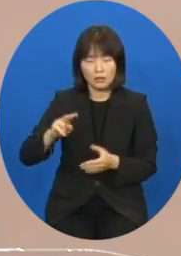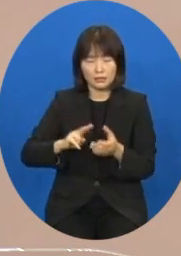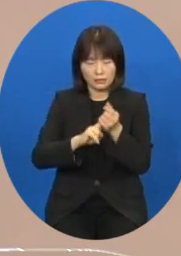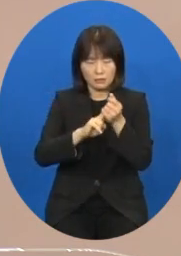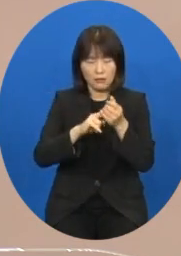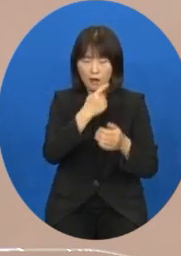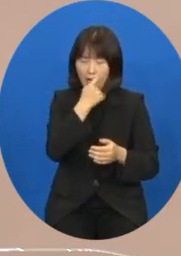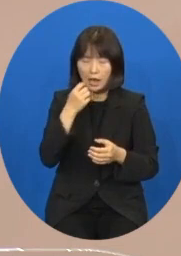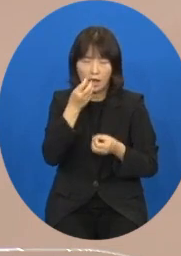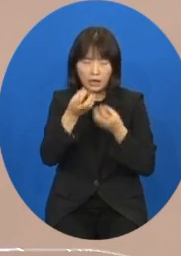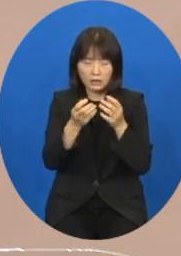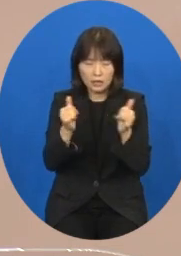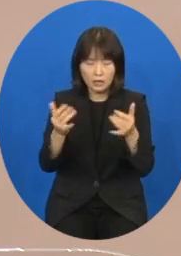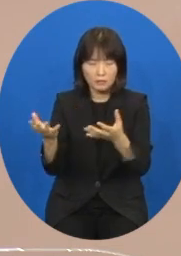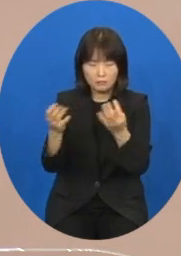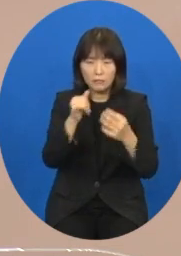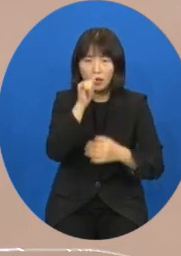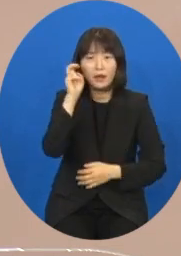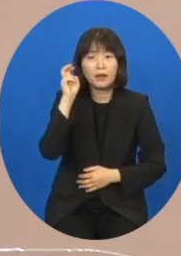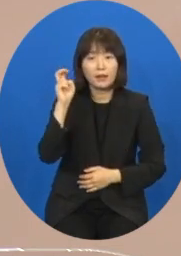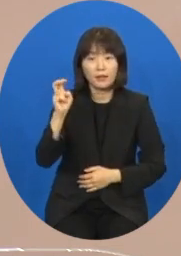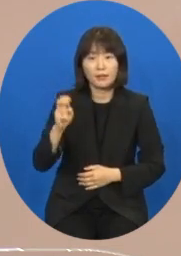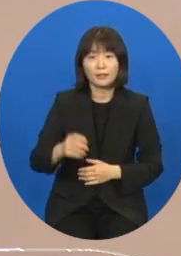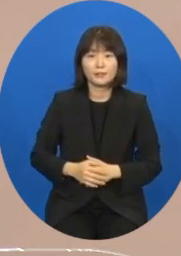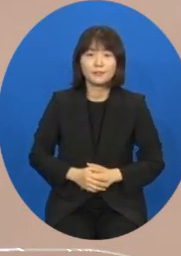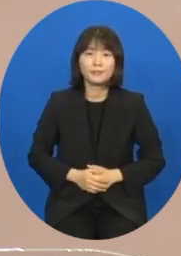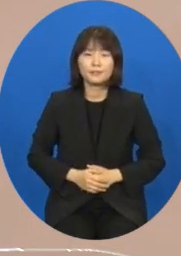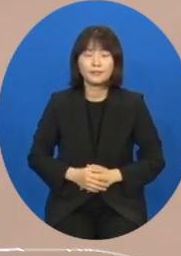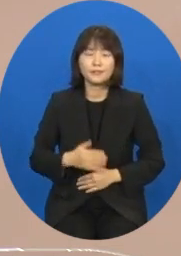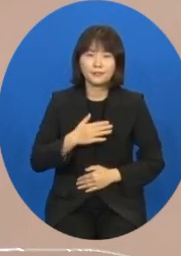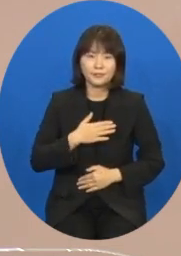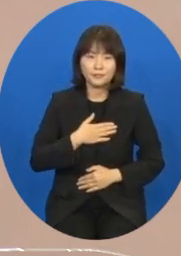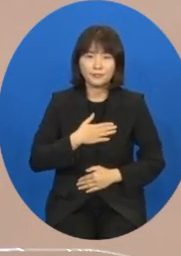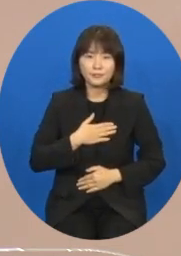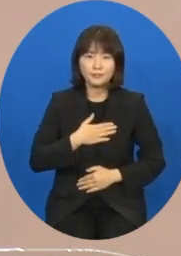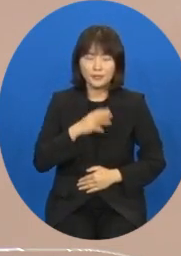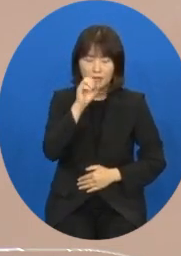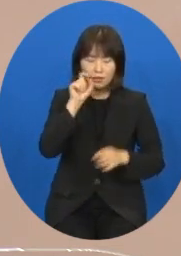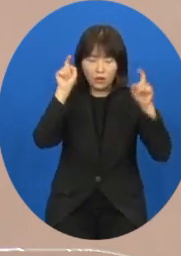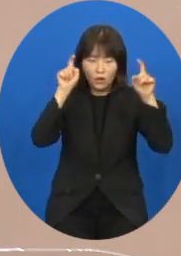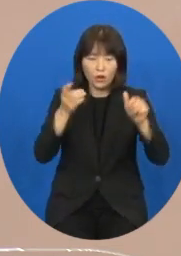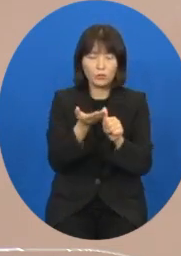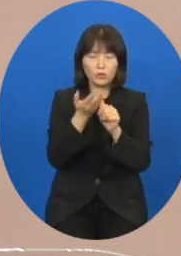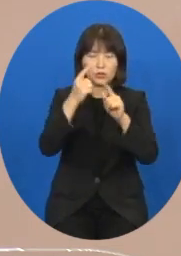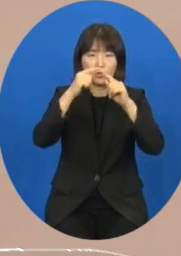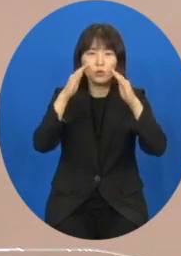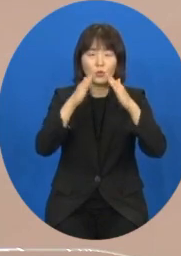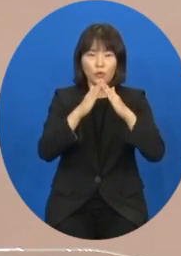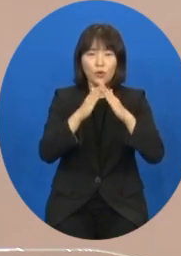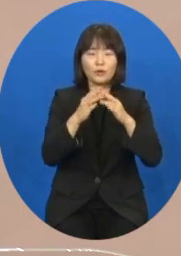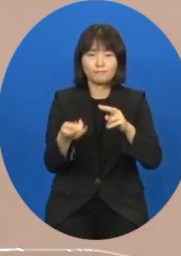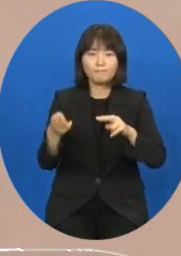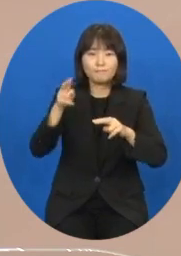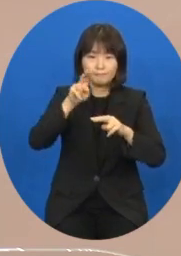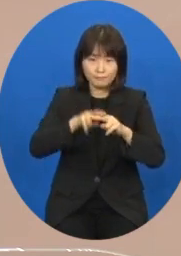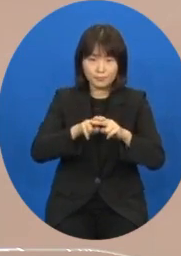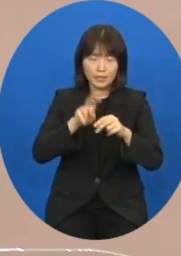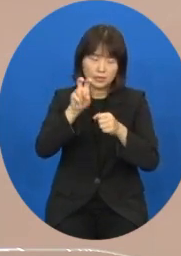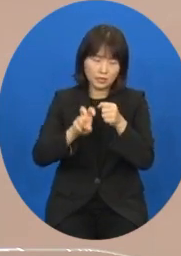꽤 있으실 거예요. 제가 선한목자교회 부임에 와서 20년